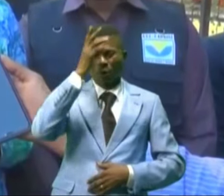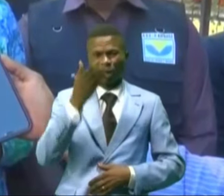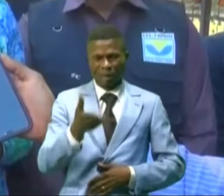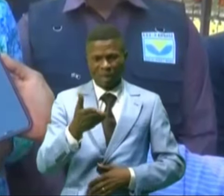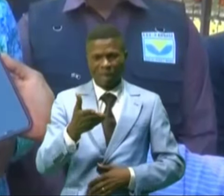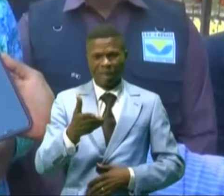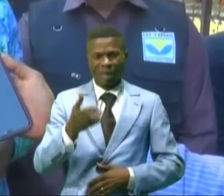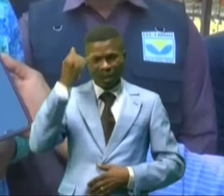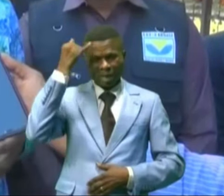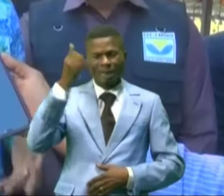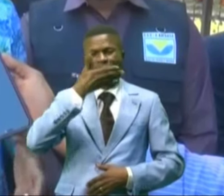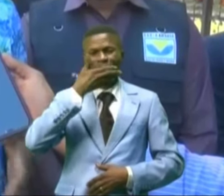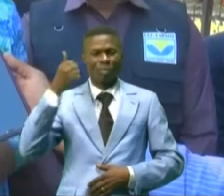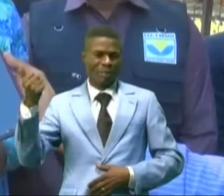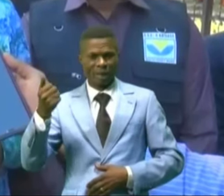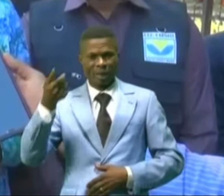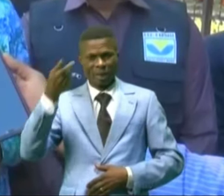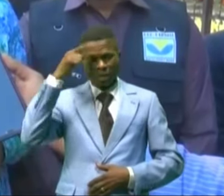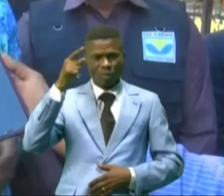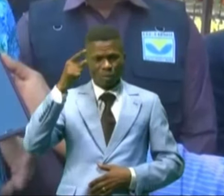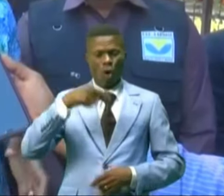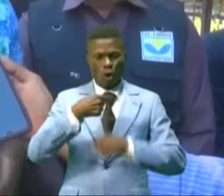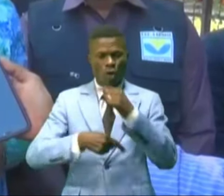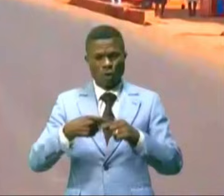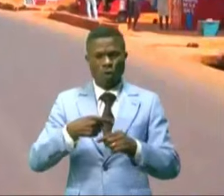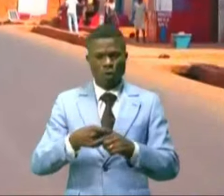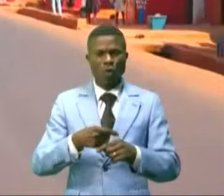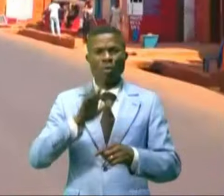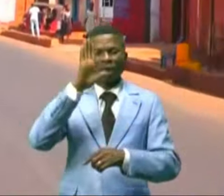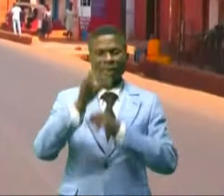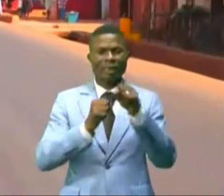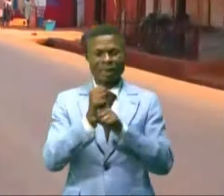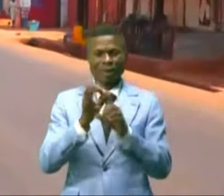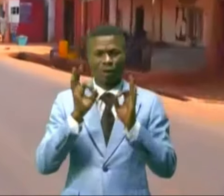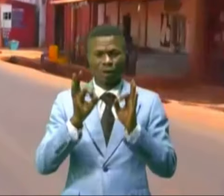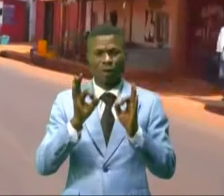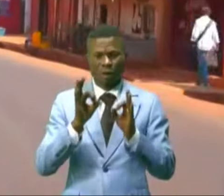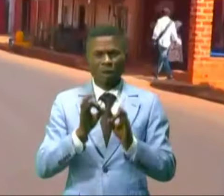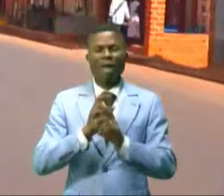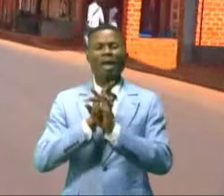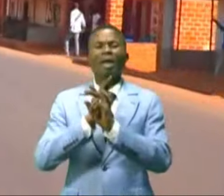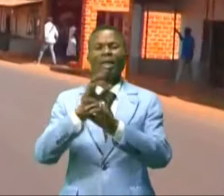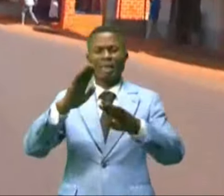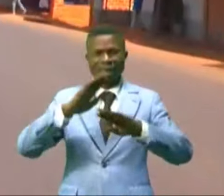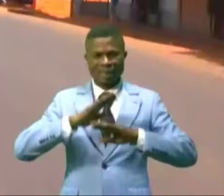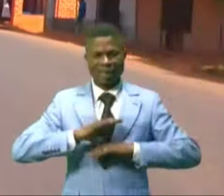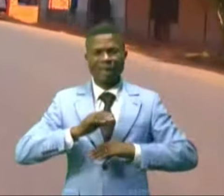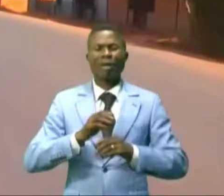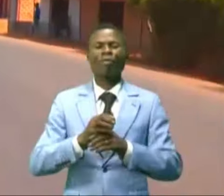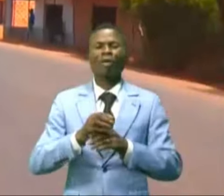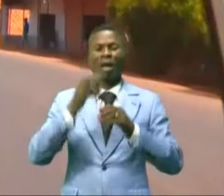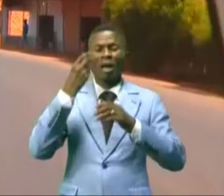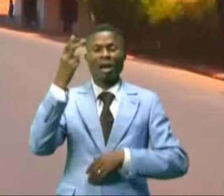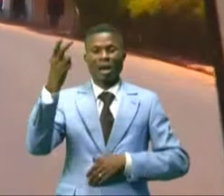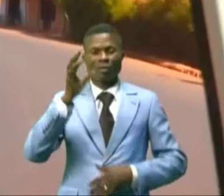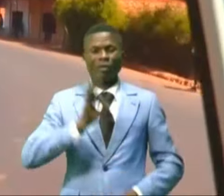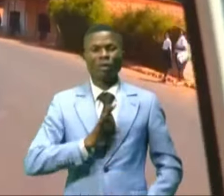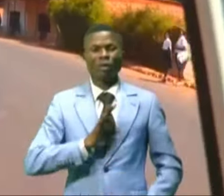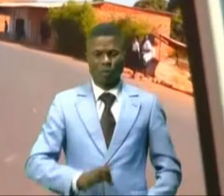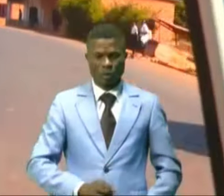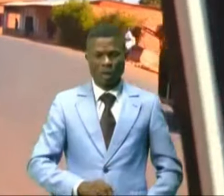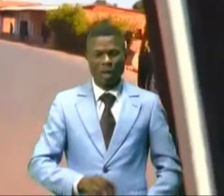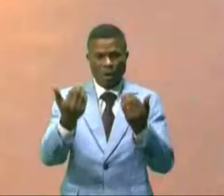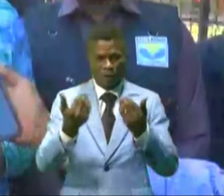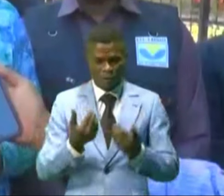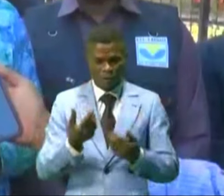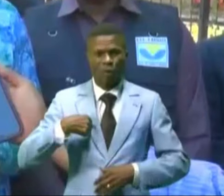belle image pour le début de notre mandat. Nous allons répondre à la vision du chef de l'État, Félix Antoine Tshisekedi, qui voudrait que